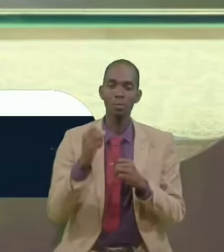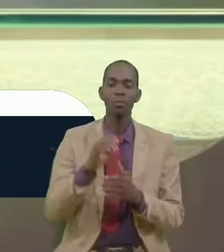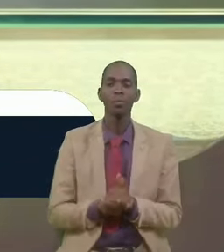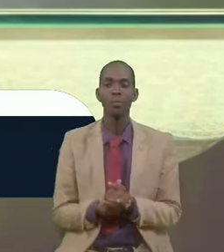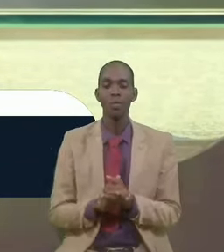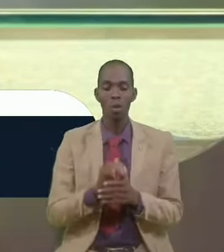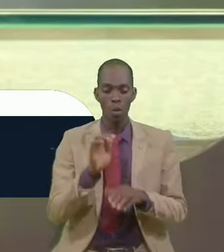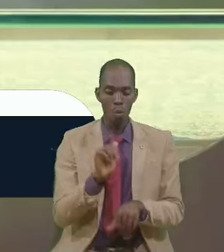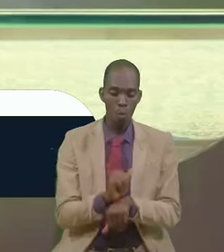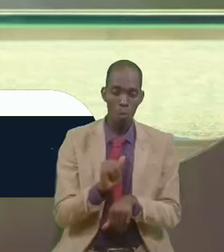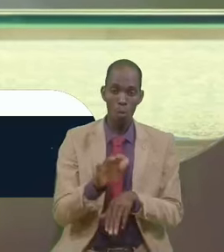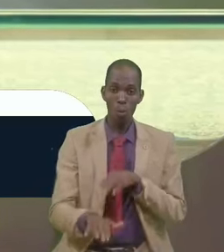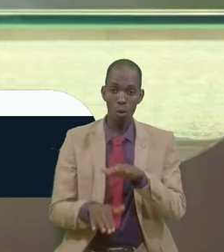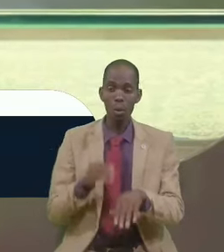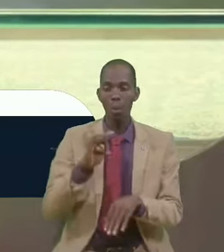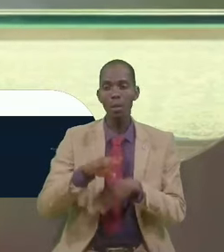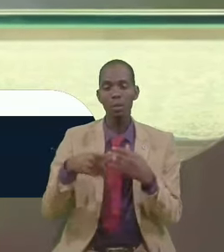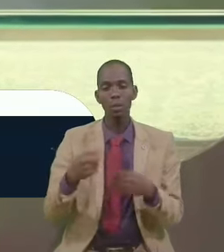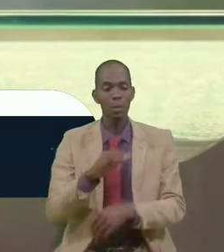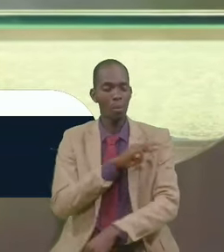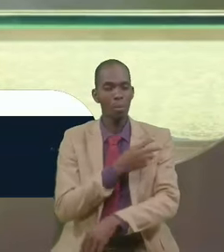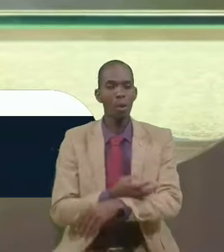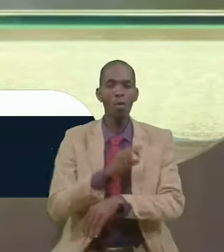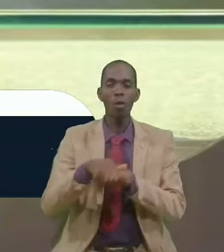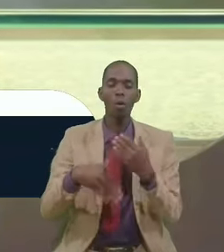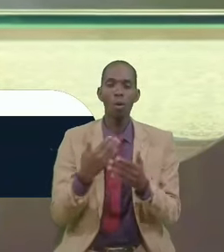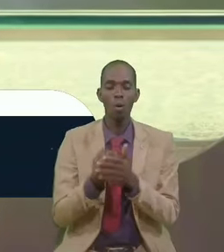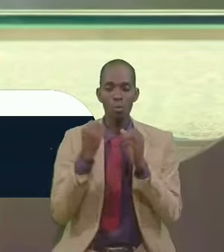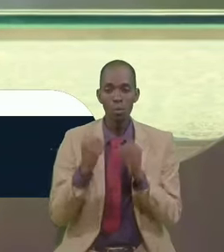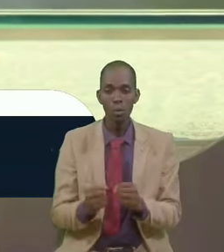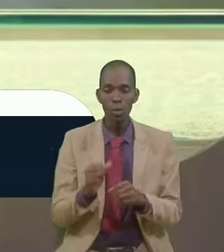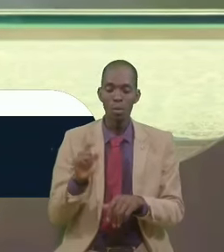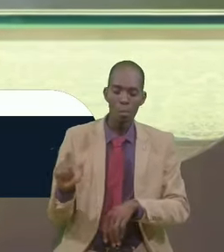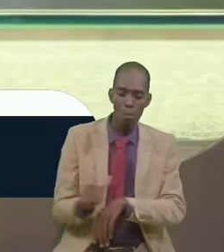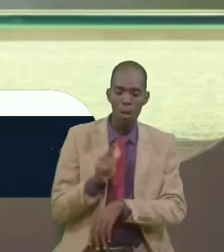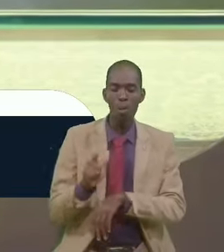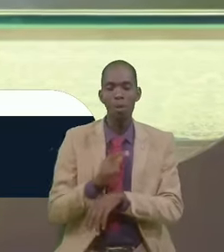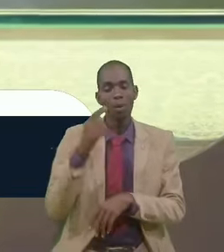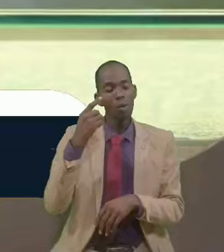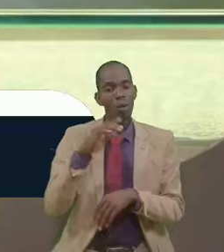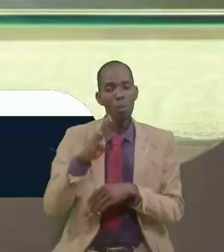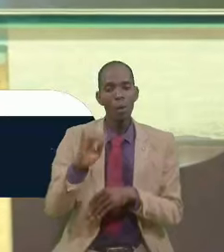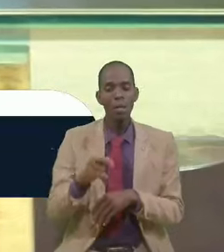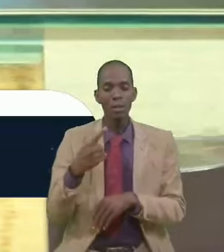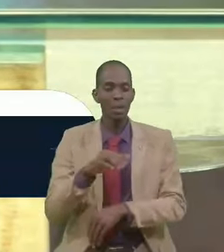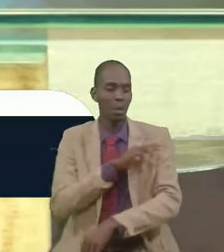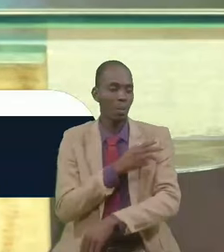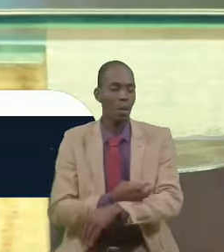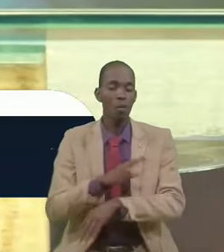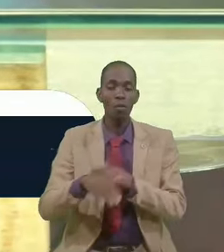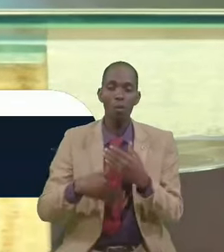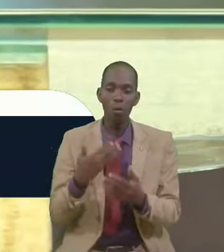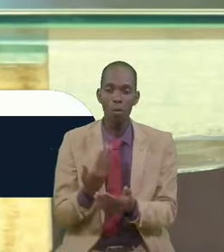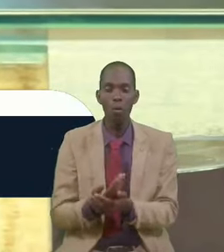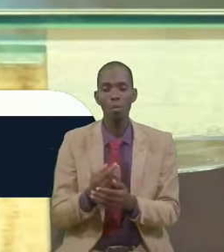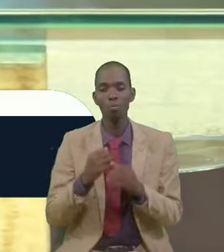Tout-Puissant. Marcher par la force du Tout-Puissant. Œuvrer par la force du Tout-Puissant. Progresser par